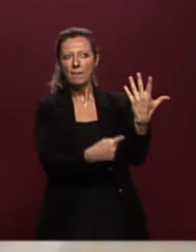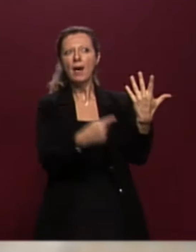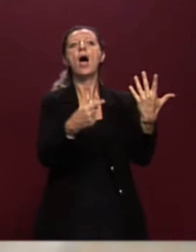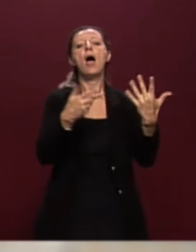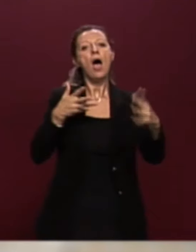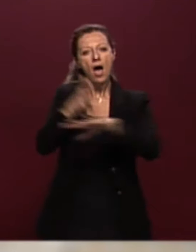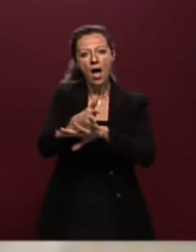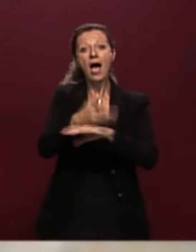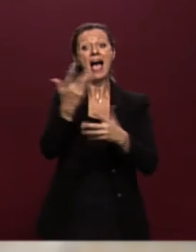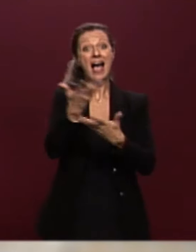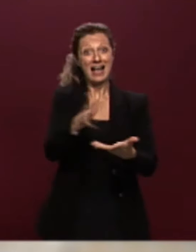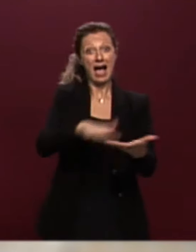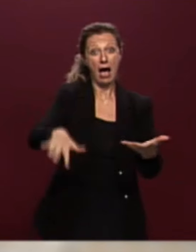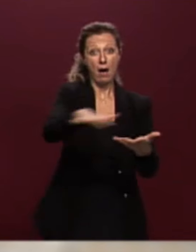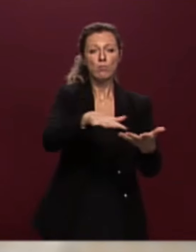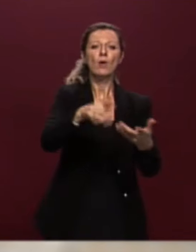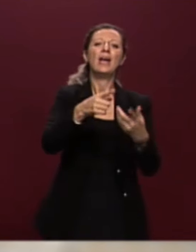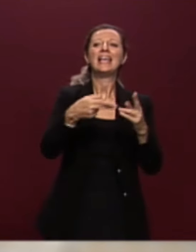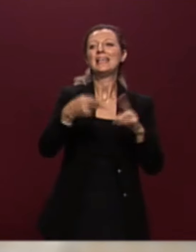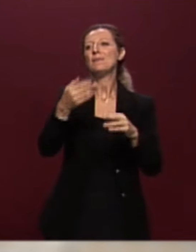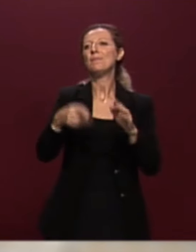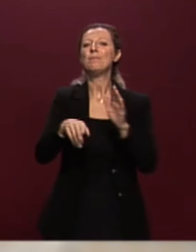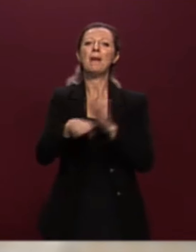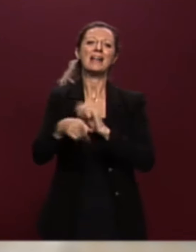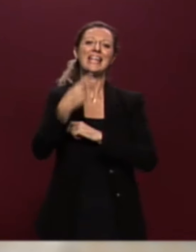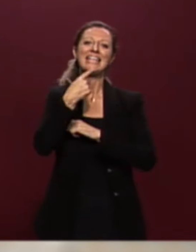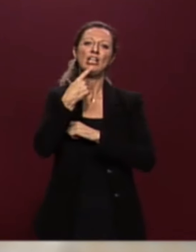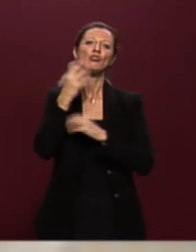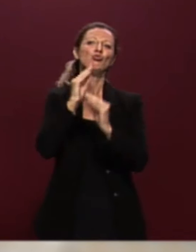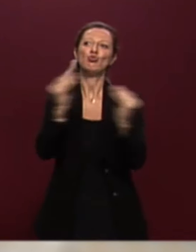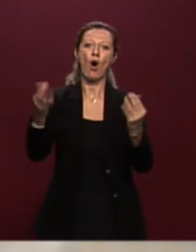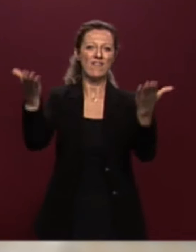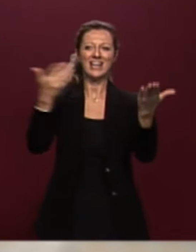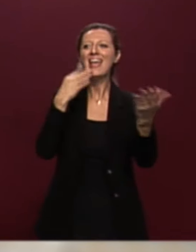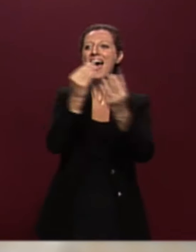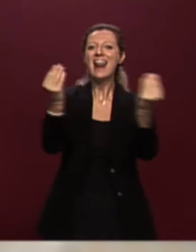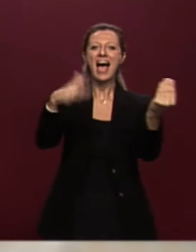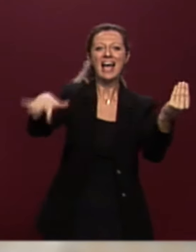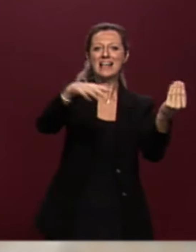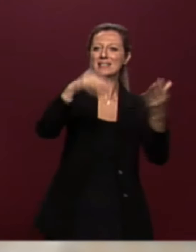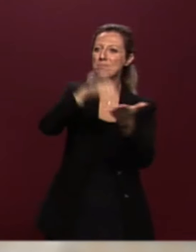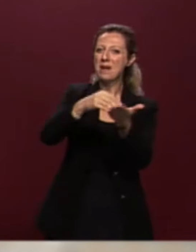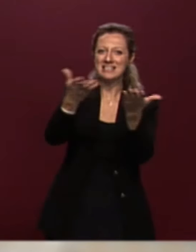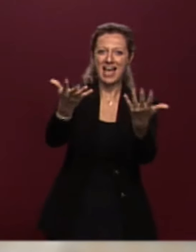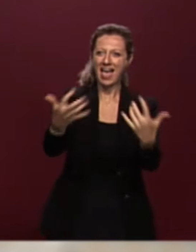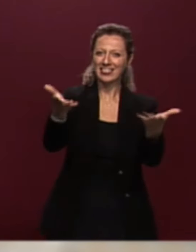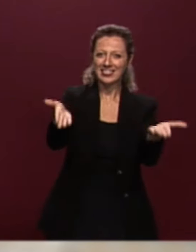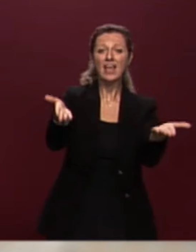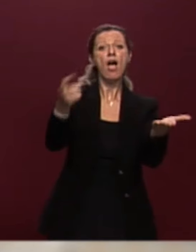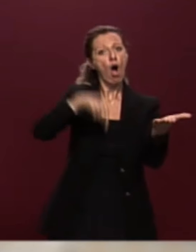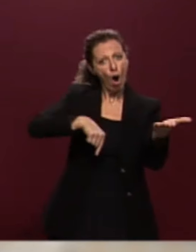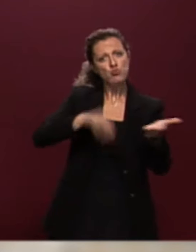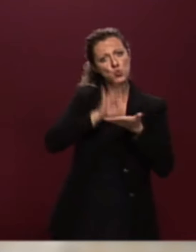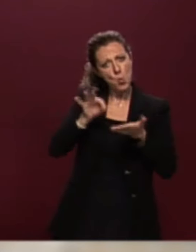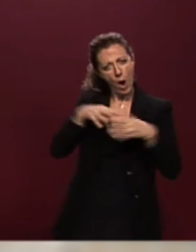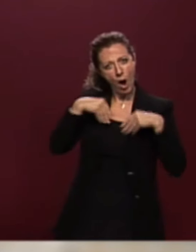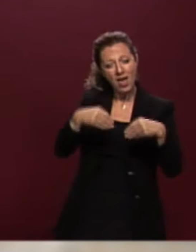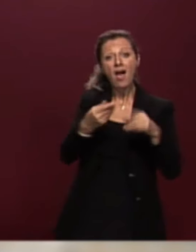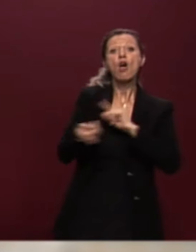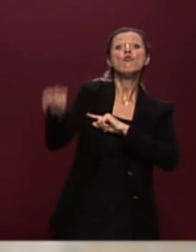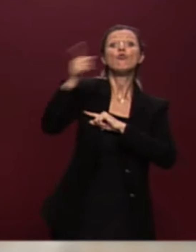campo, a partire dai più giovani, dai ragazzi che sono presenti in questa sala e che oggi frequentano la scuola e domani